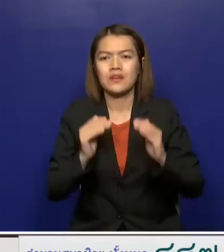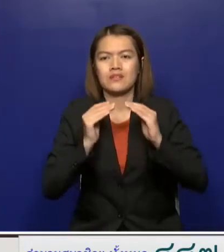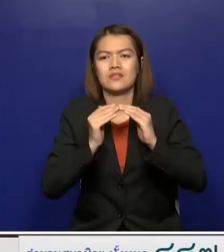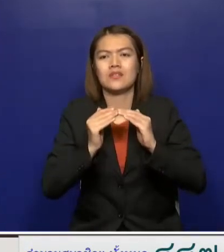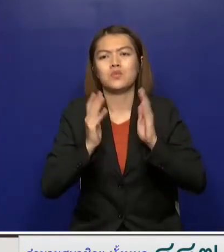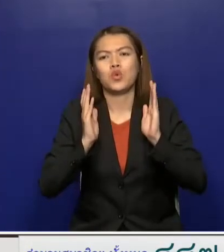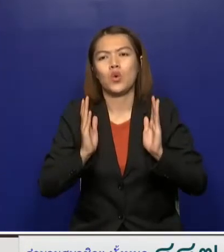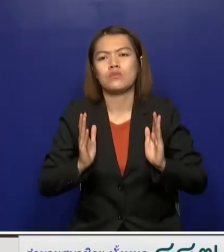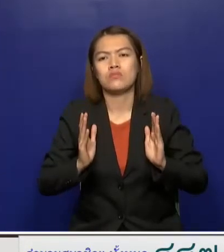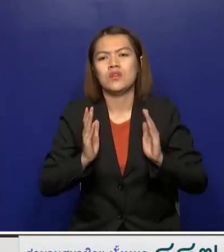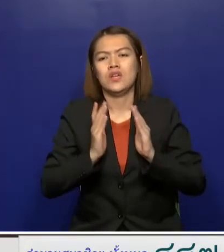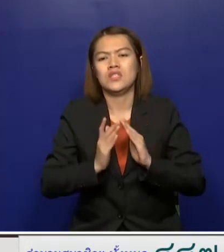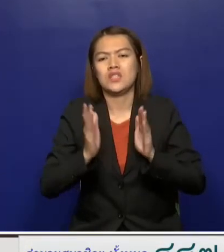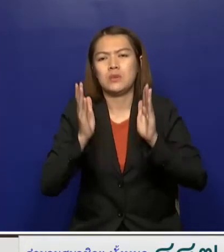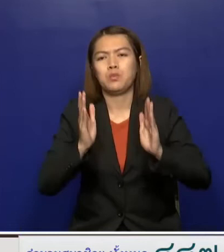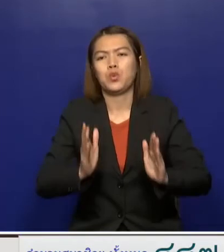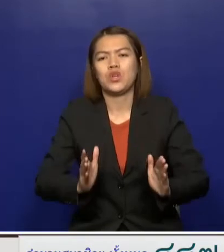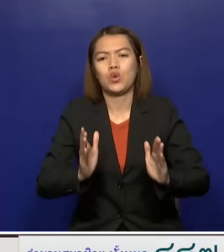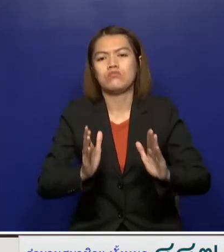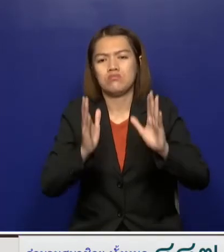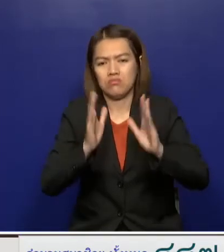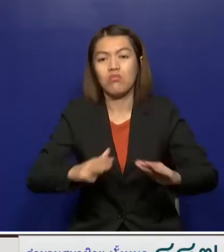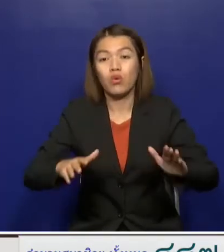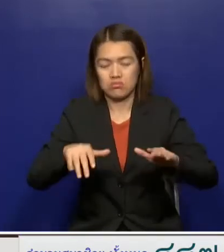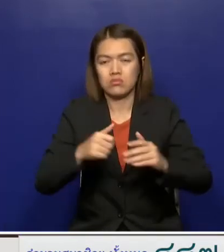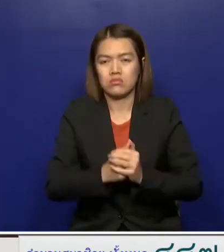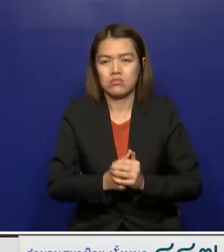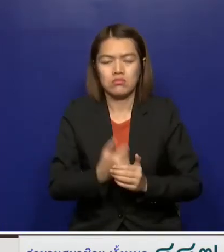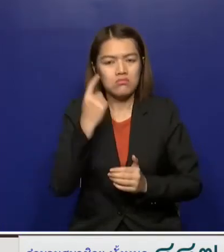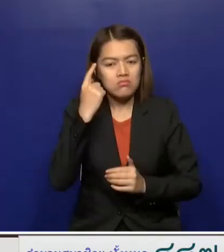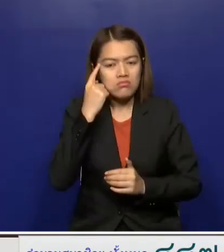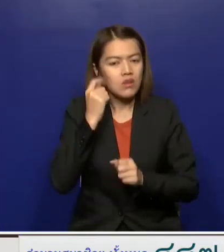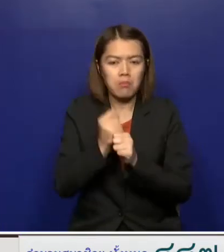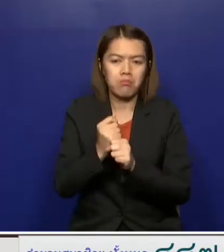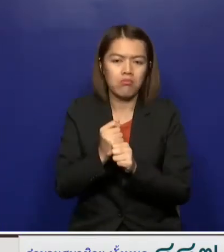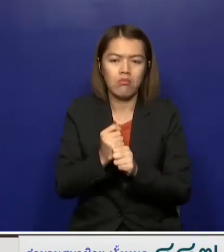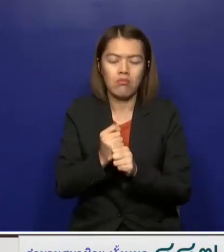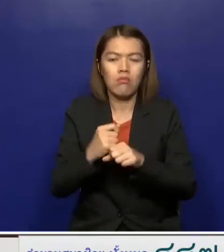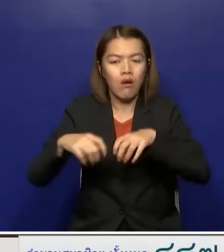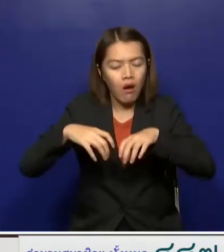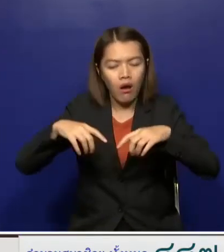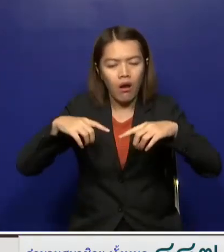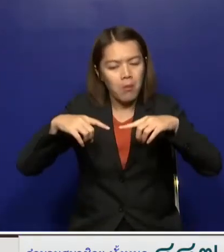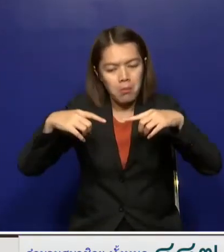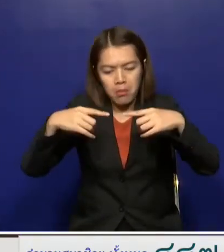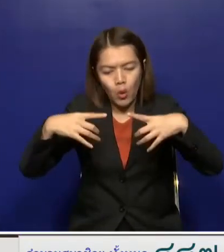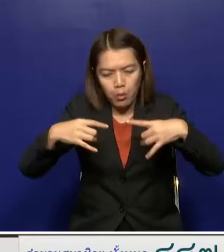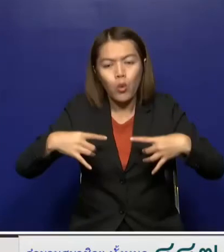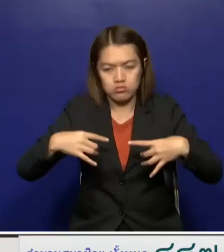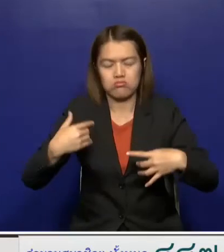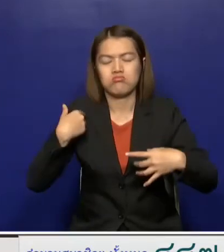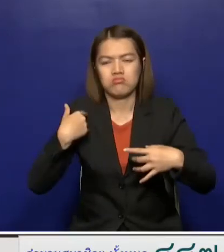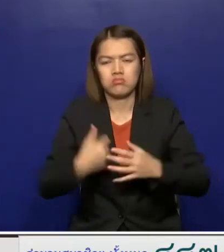นแต่วาสทธิผลเมืองของเรา สุนสิ้น ทำอะไรไม่ได้มัไม่สอดกัน ไม่สอดรับกเลย ธรมฐานครับ